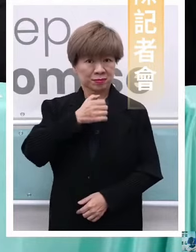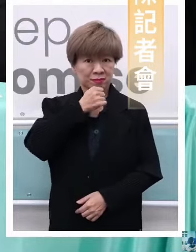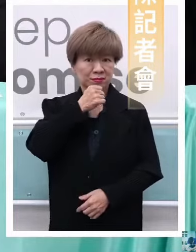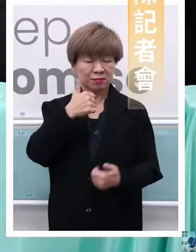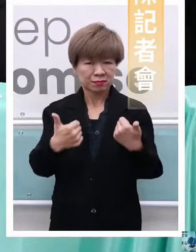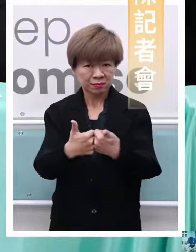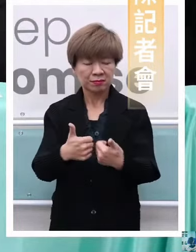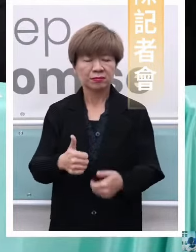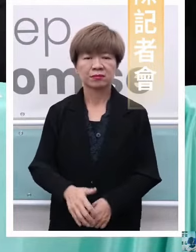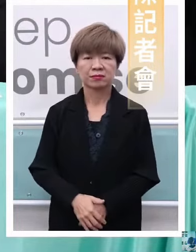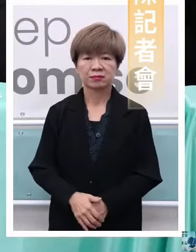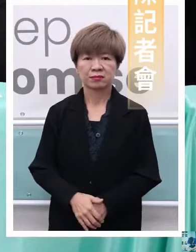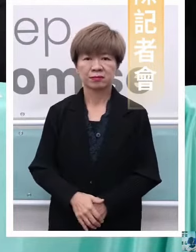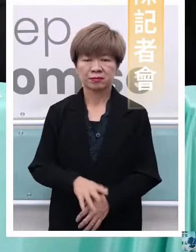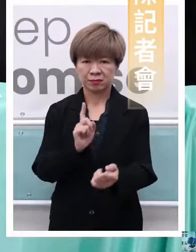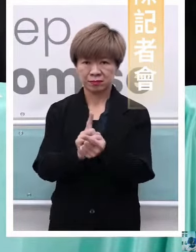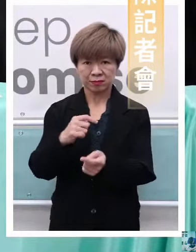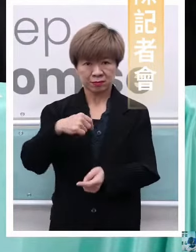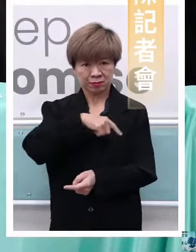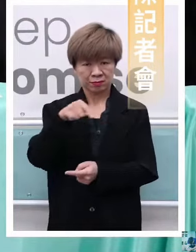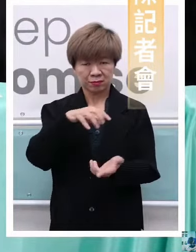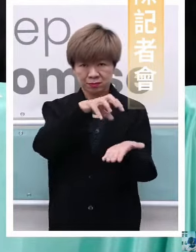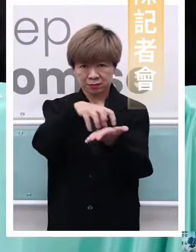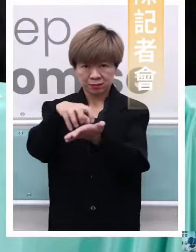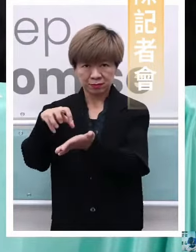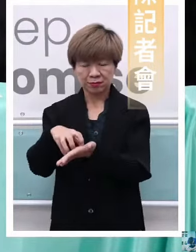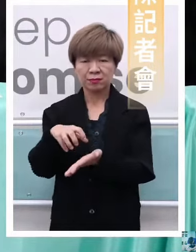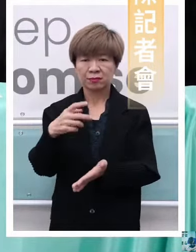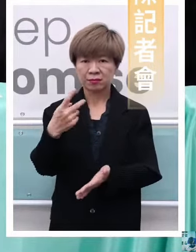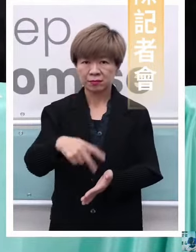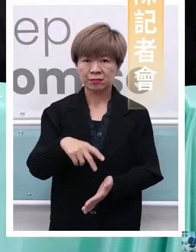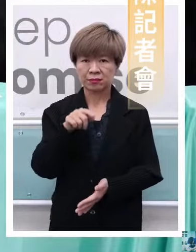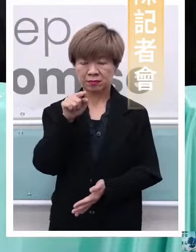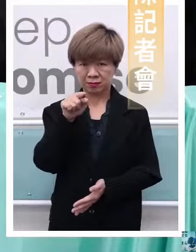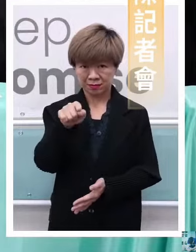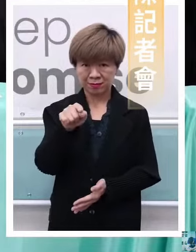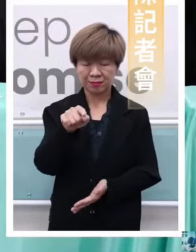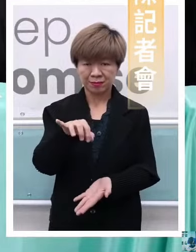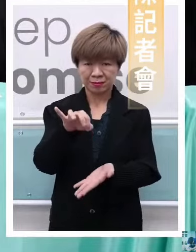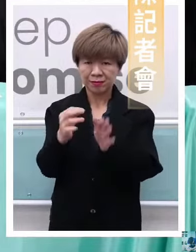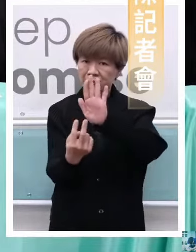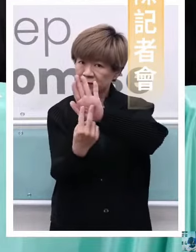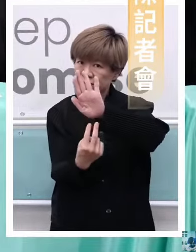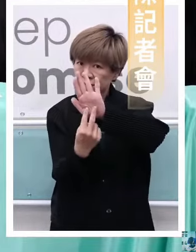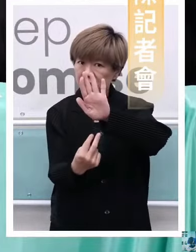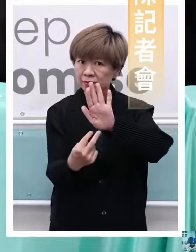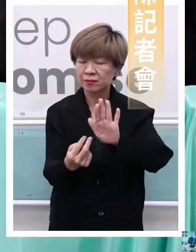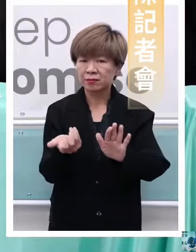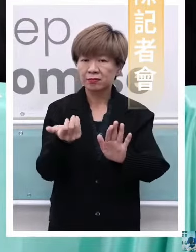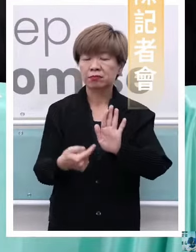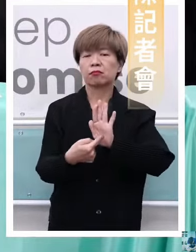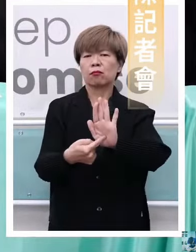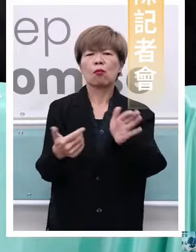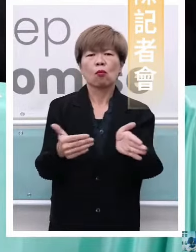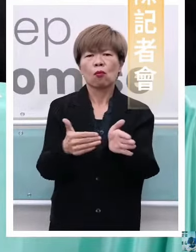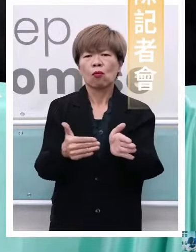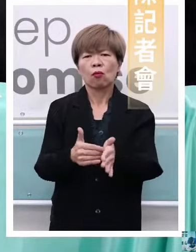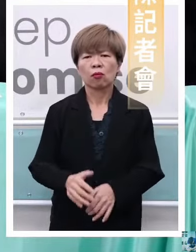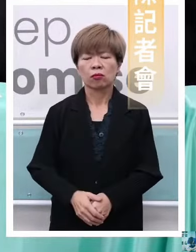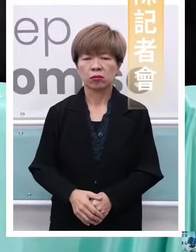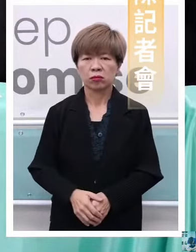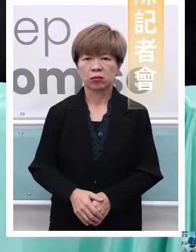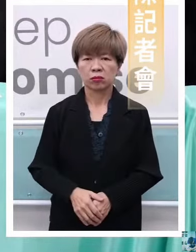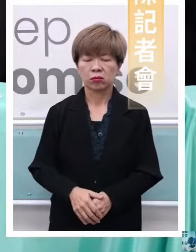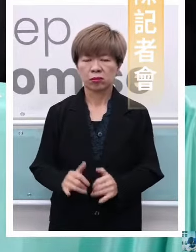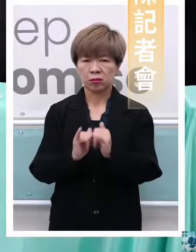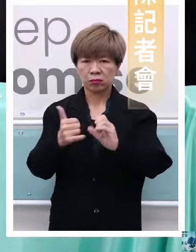我们的记者会呢，对于我们所有的证据还有呢您方的声明，我们刚刚也都有出示了，所以对于民